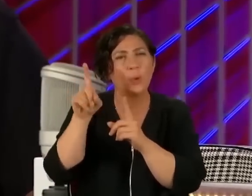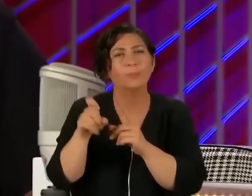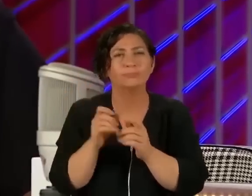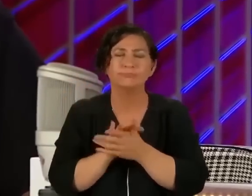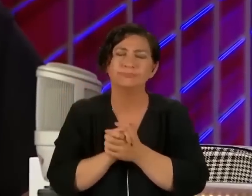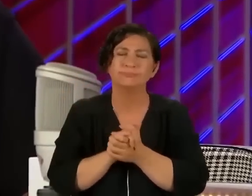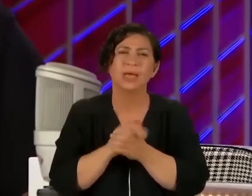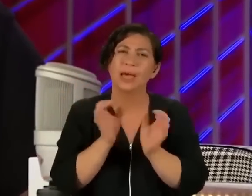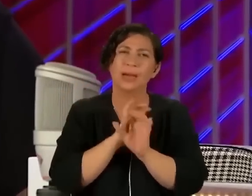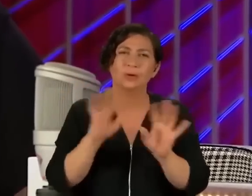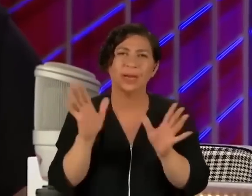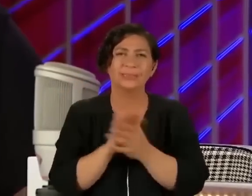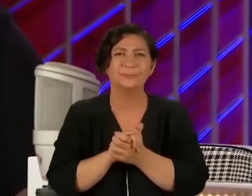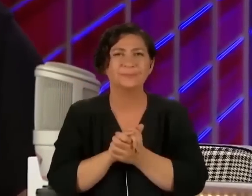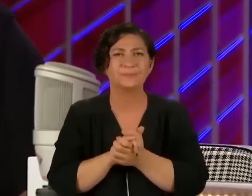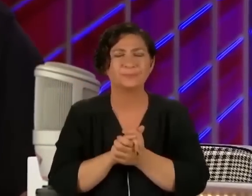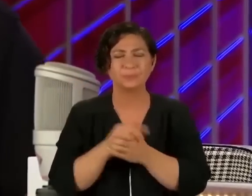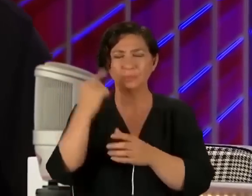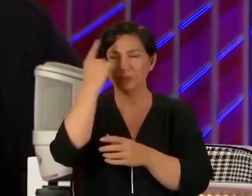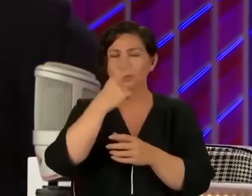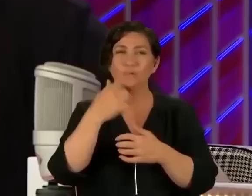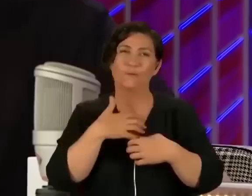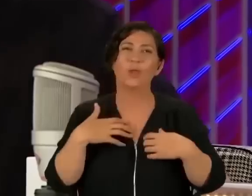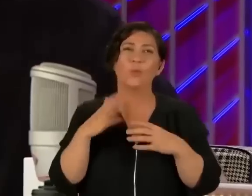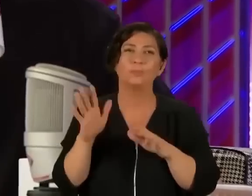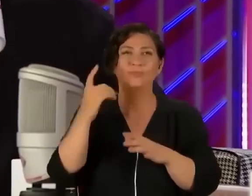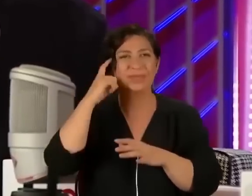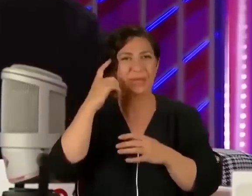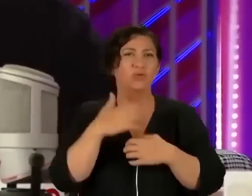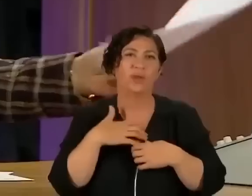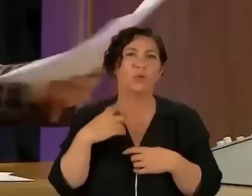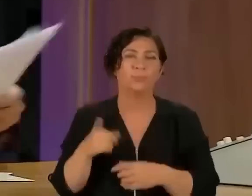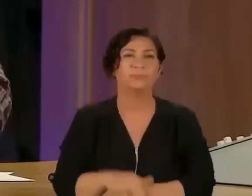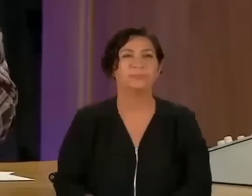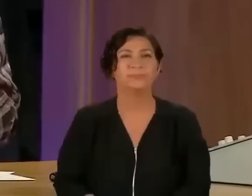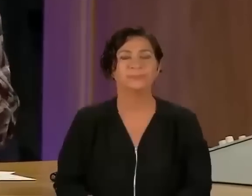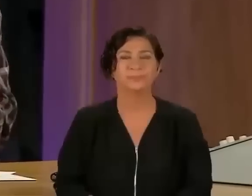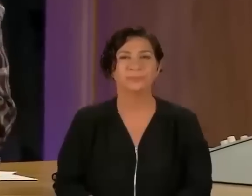harika. Yani harika. Vizyonuna güvendiğim bir insan. Peki. Şimdi